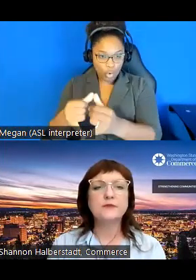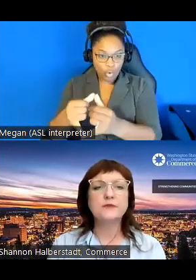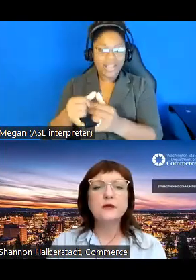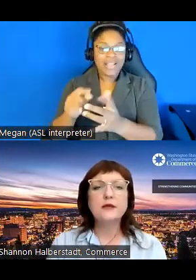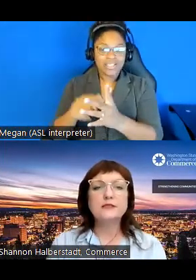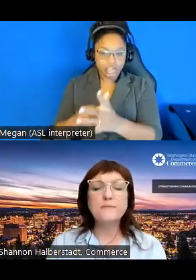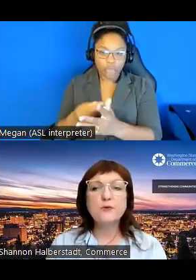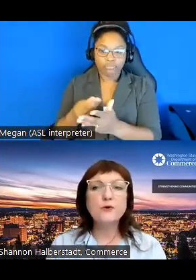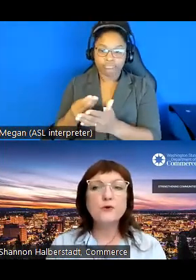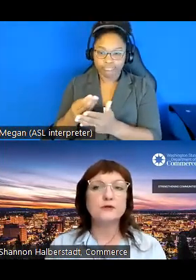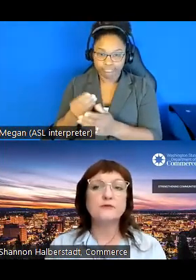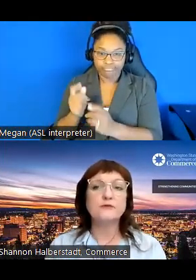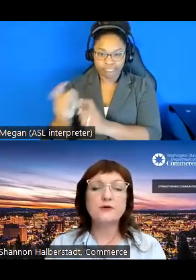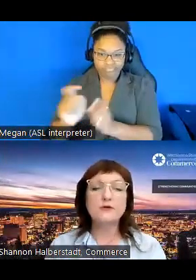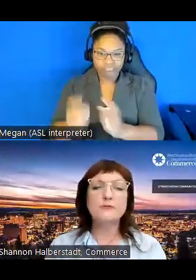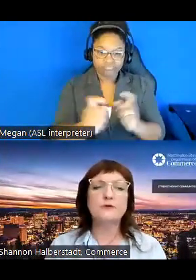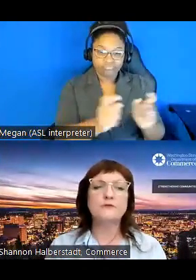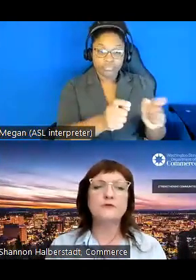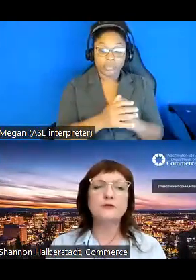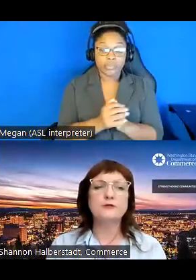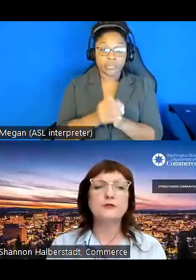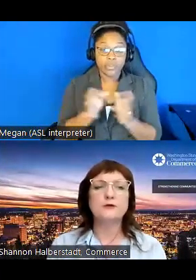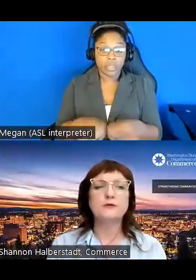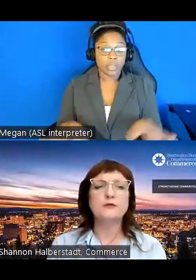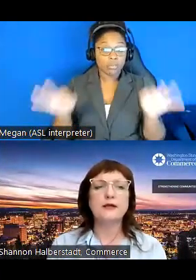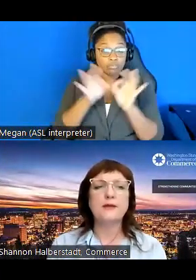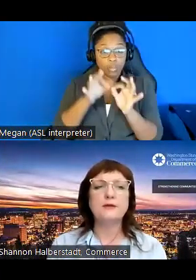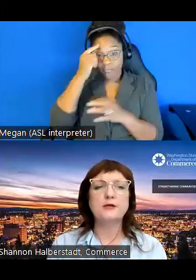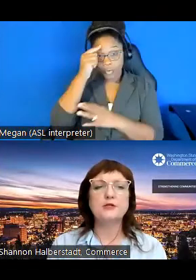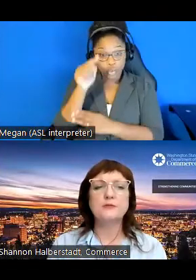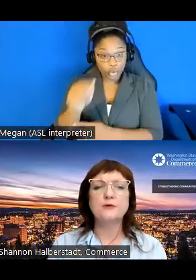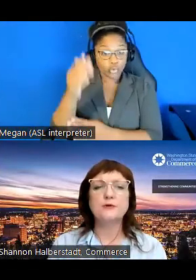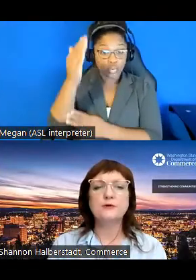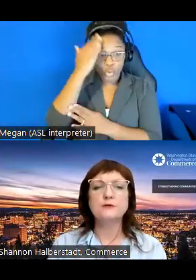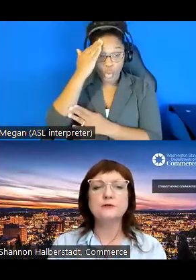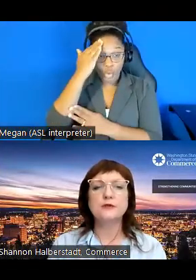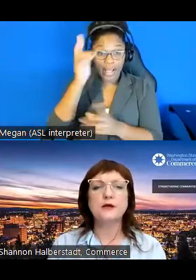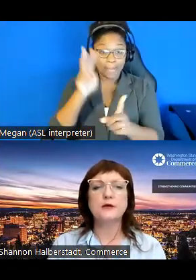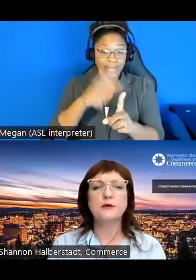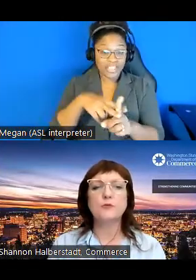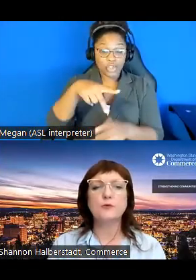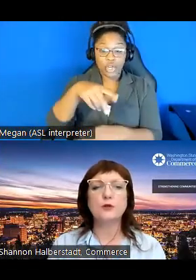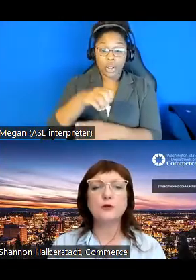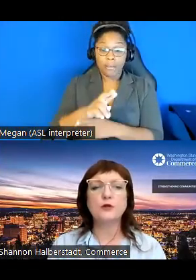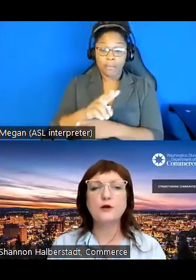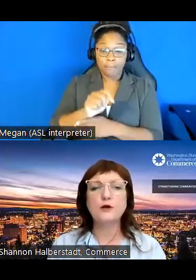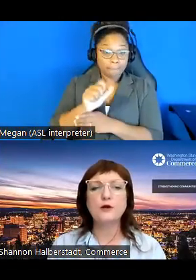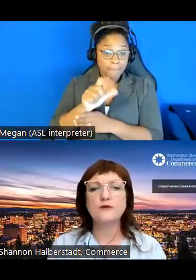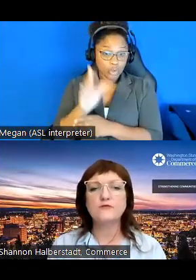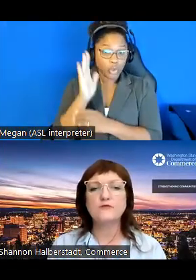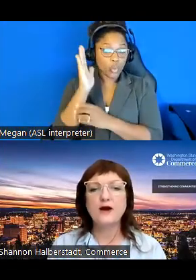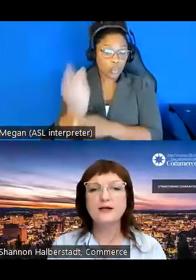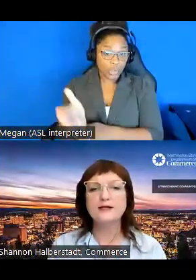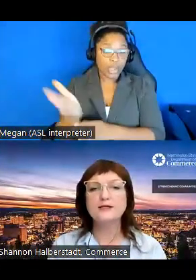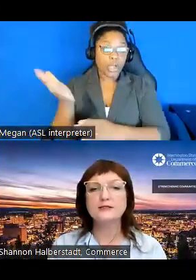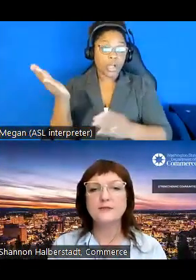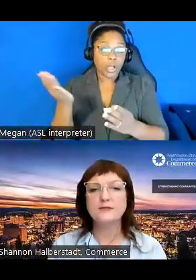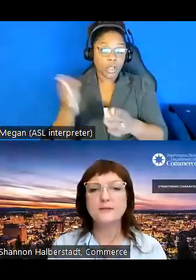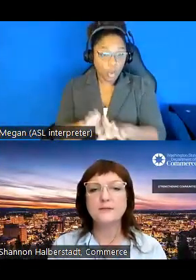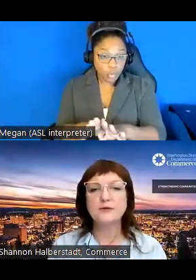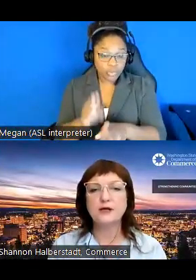그 공고 누가 그 그랜트를 받는지에 대한 공고가 나오겠습니다. 그